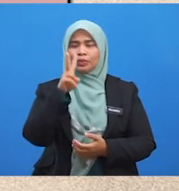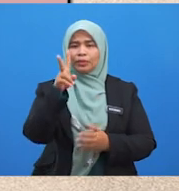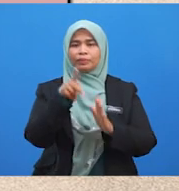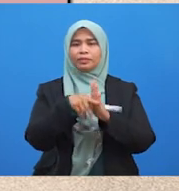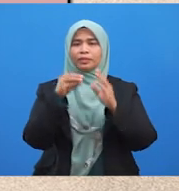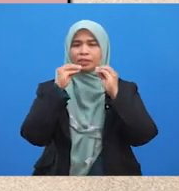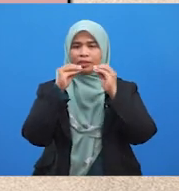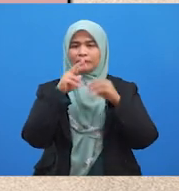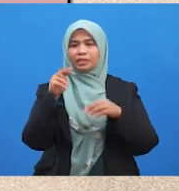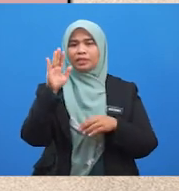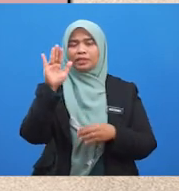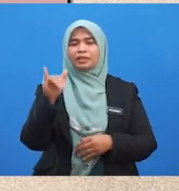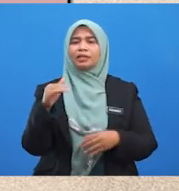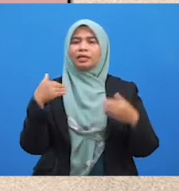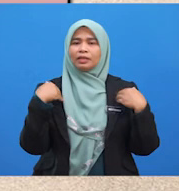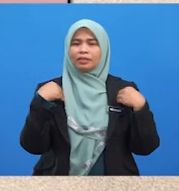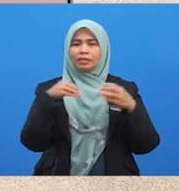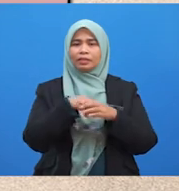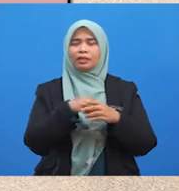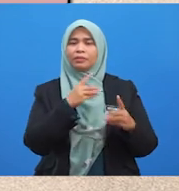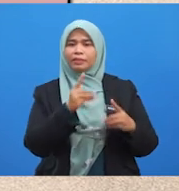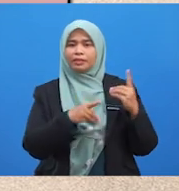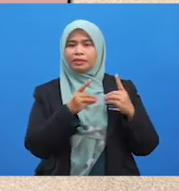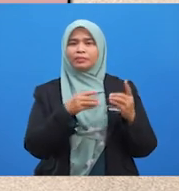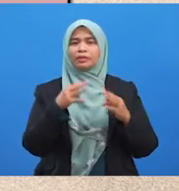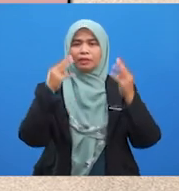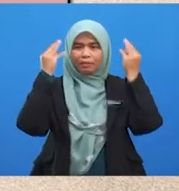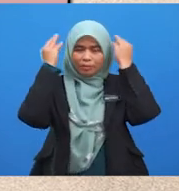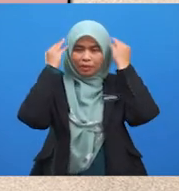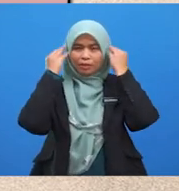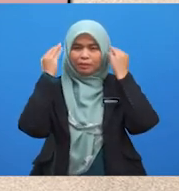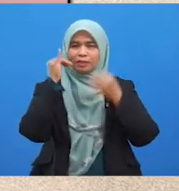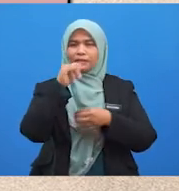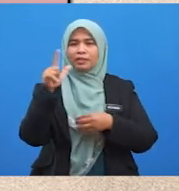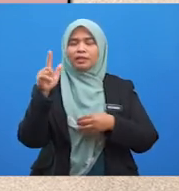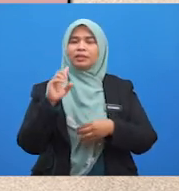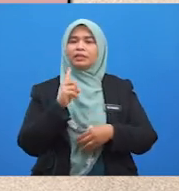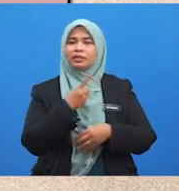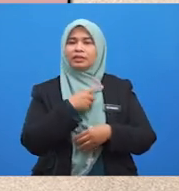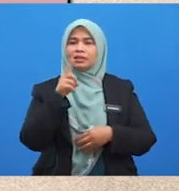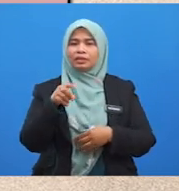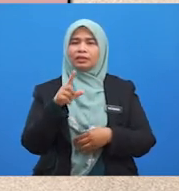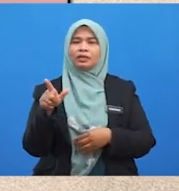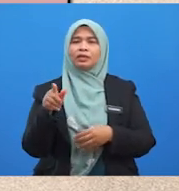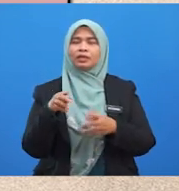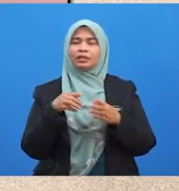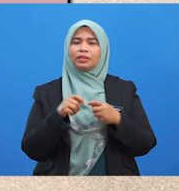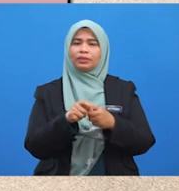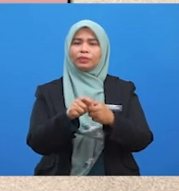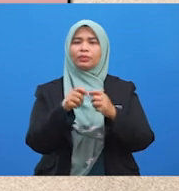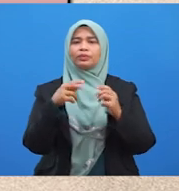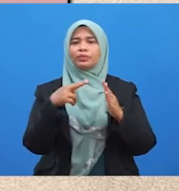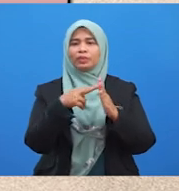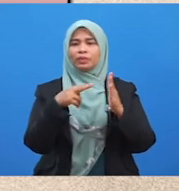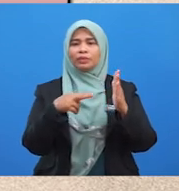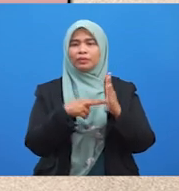2 pengajaran yang terdapat dalam drama mahkamah ialah kita hendaklah mematuhi